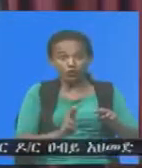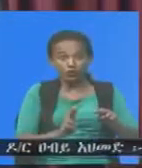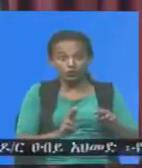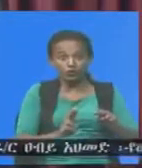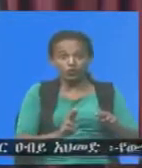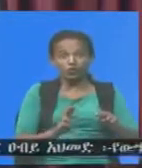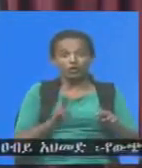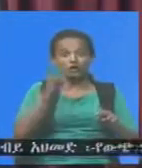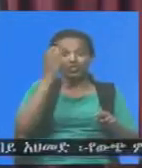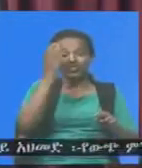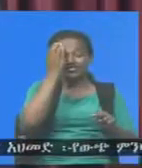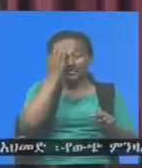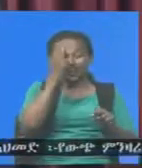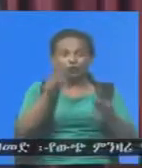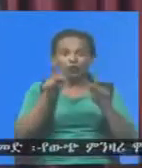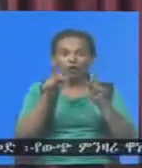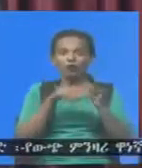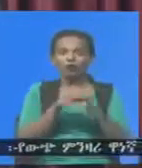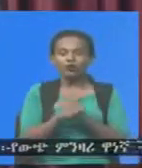በእስራኤል ፓርላማ ውስጥ